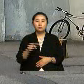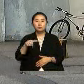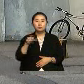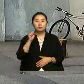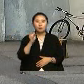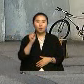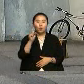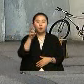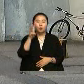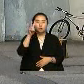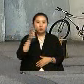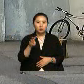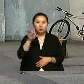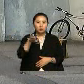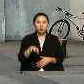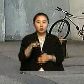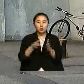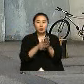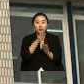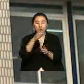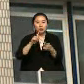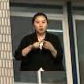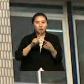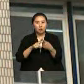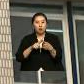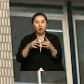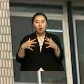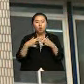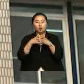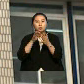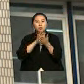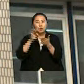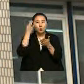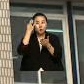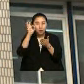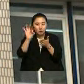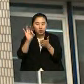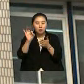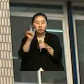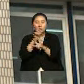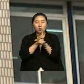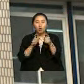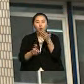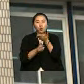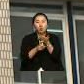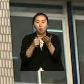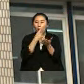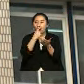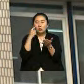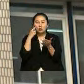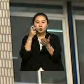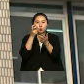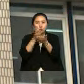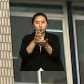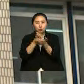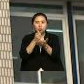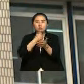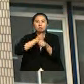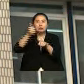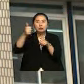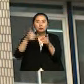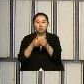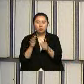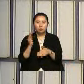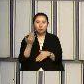GS 포천 그린 에너지가 포천시를 상대로 한 건축물 사용 승인 부작위 위법 확인 청구 소송에서